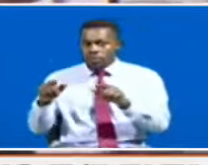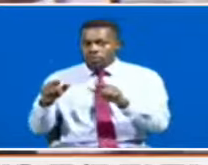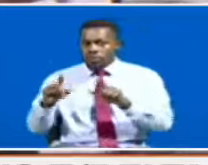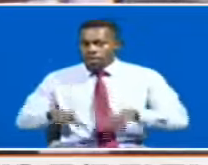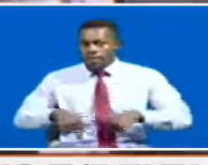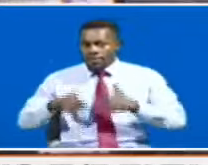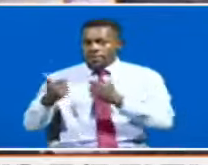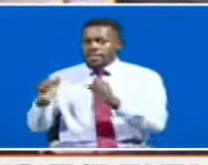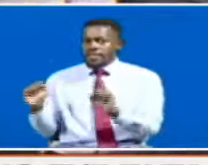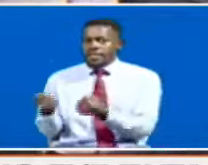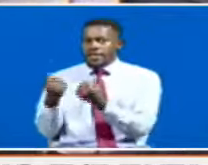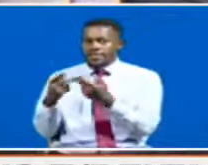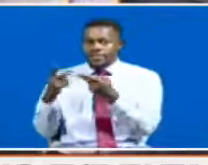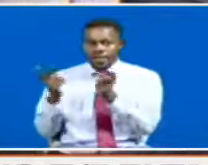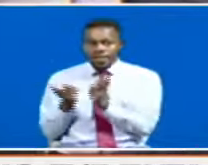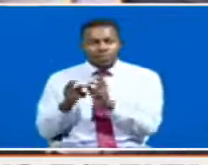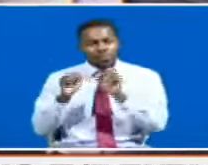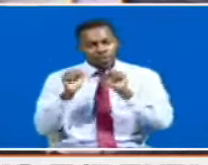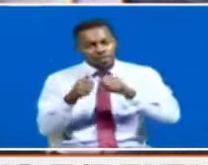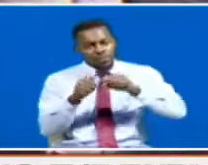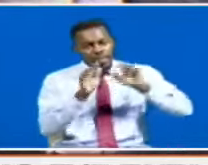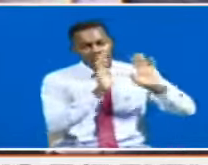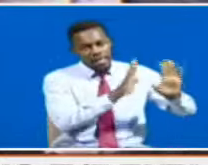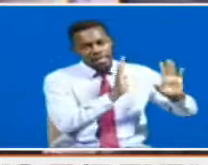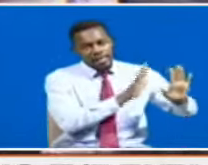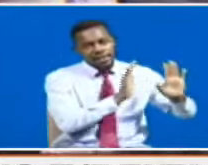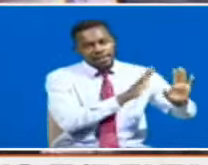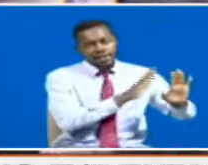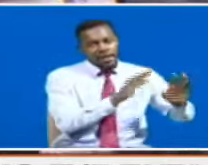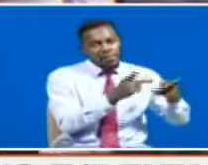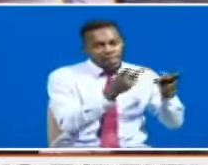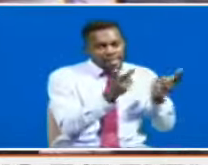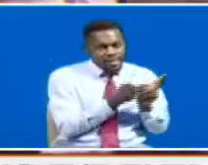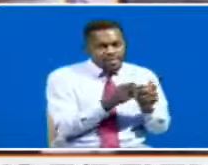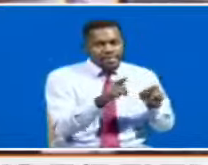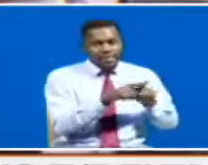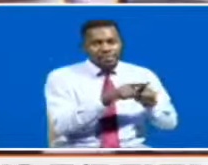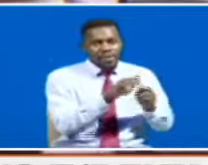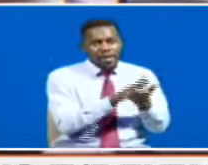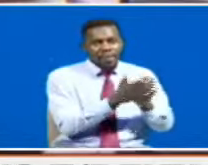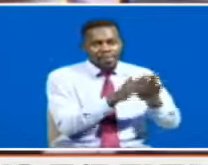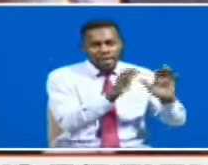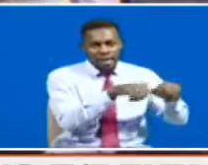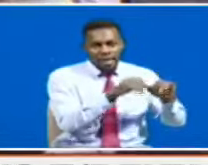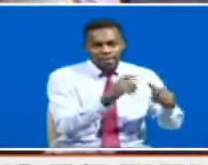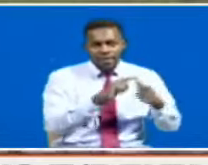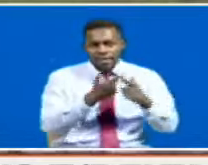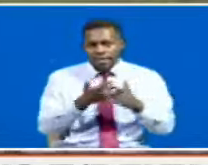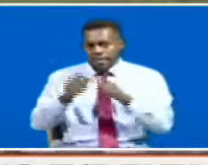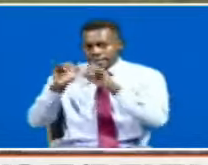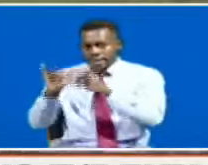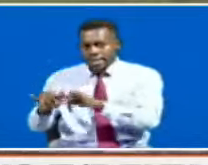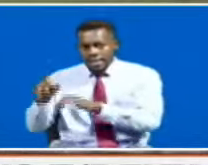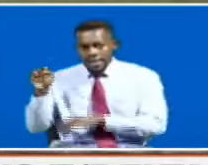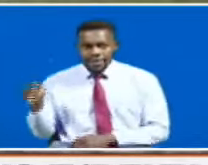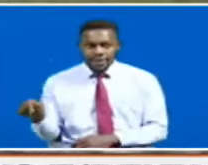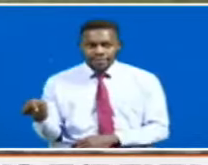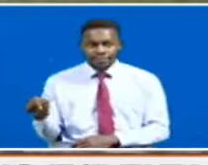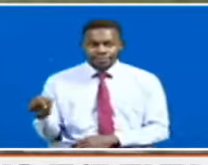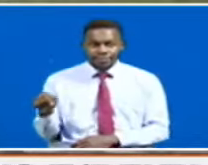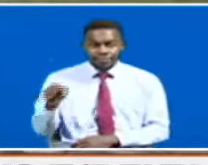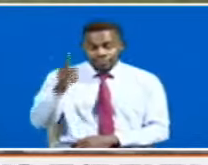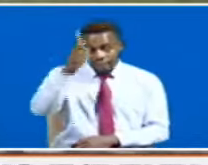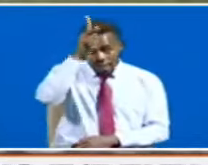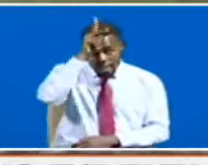huko huo kuku iwe ni shamba na pali ya kuweka mifugo hata maji kikauka. Wacheni mambo ya kwenda kurudi. Nako katika kaunti ya